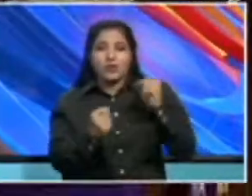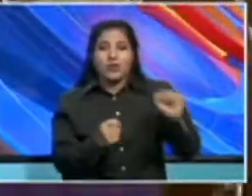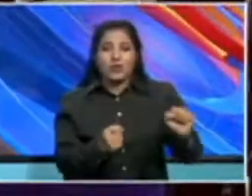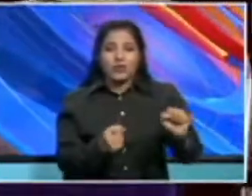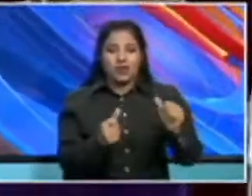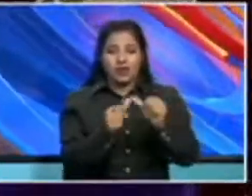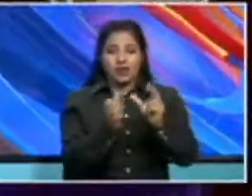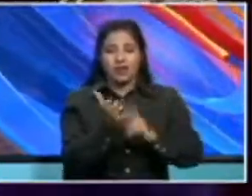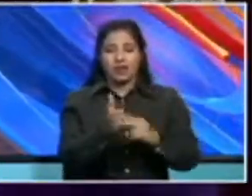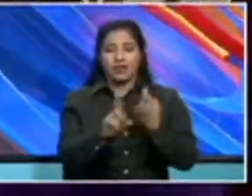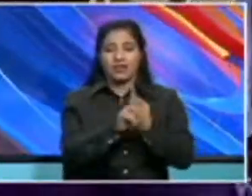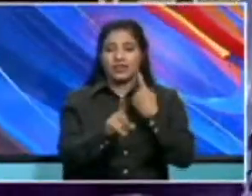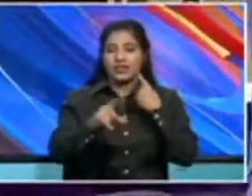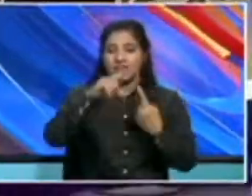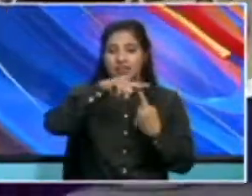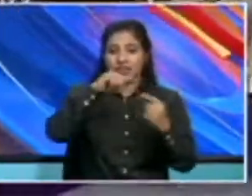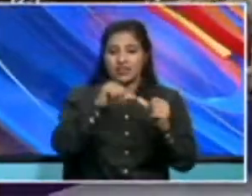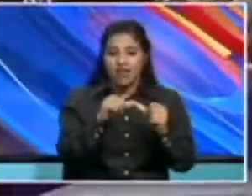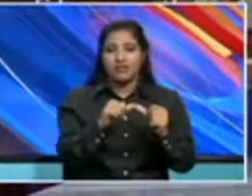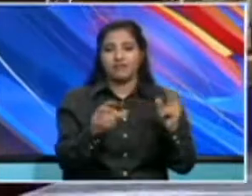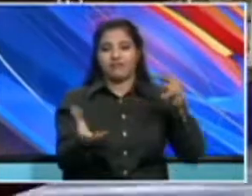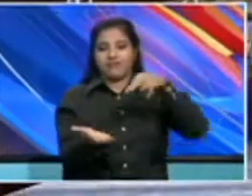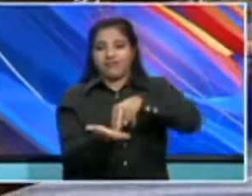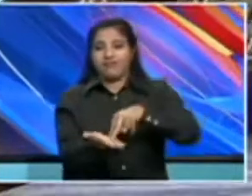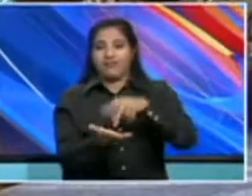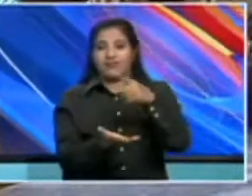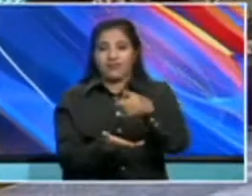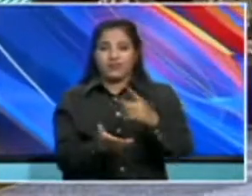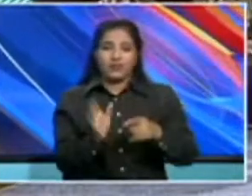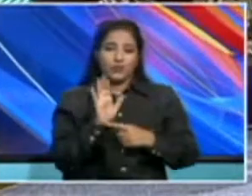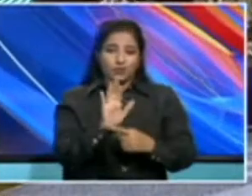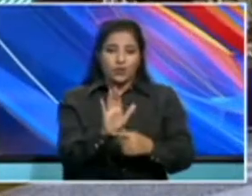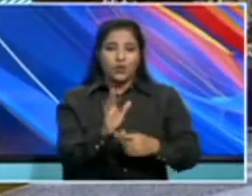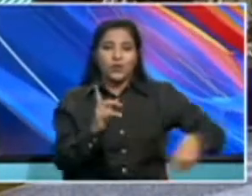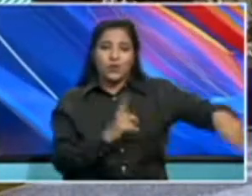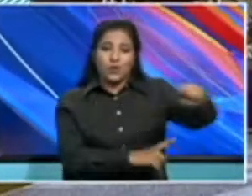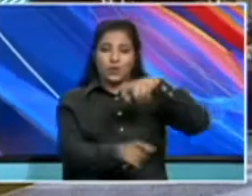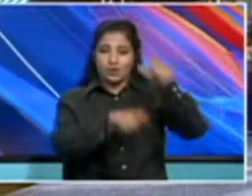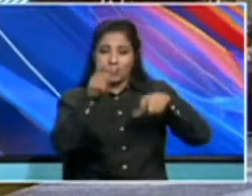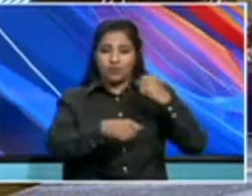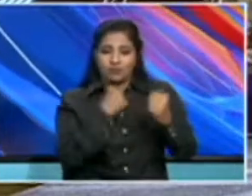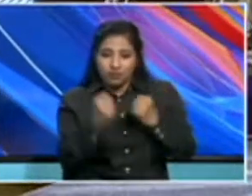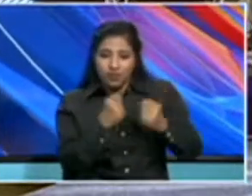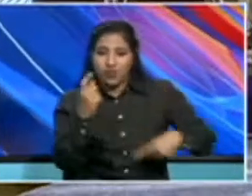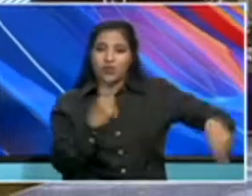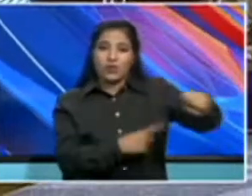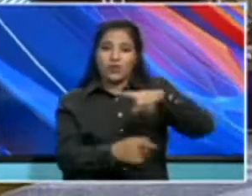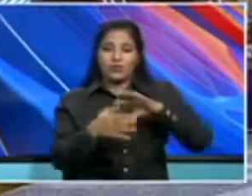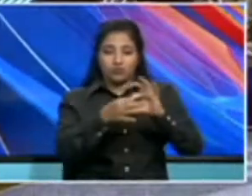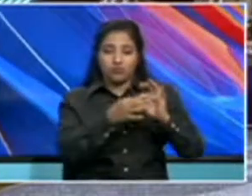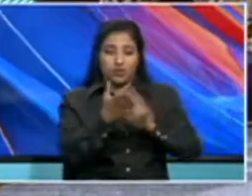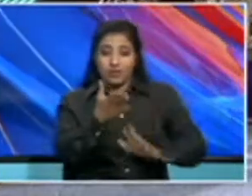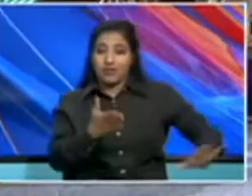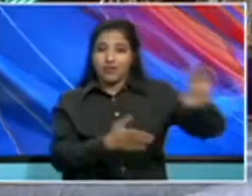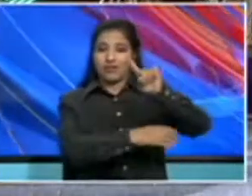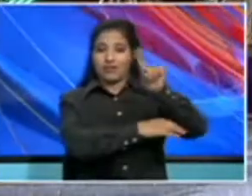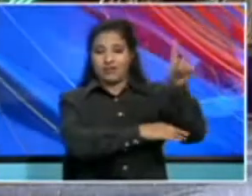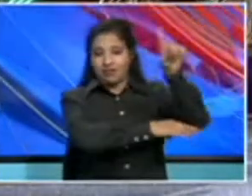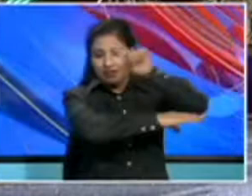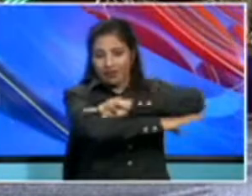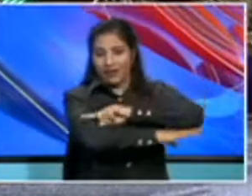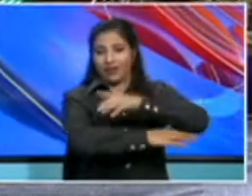Miss Ankita Raina to take the oath on behalf of all the players of the 36 National Games.